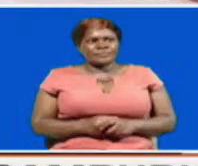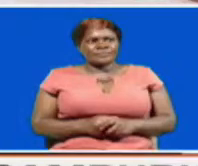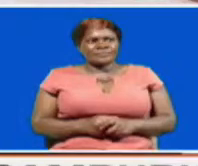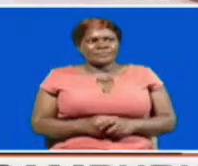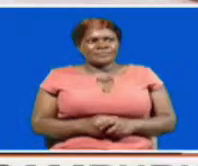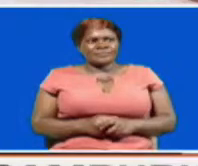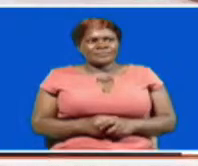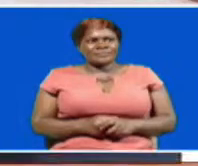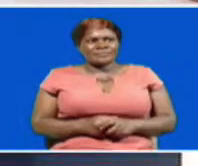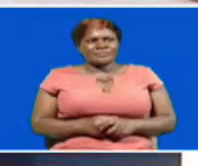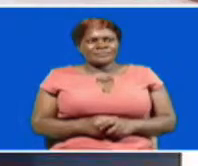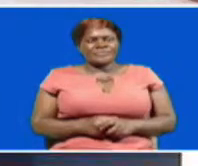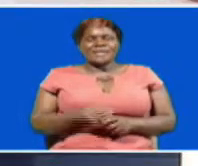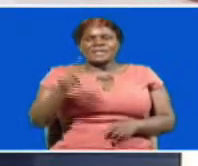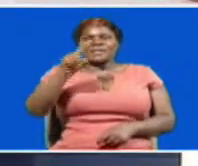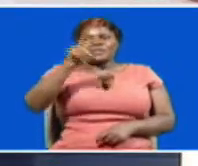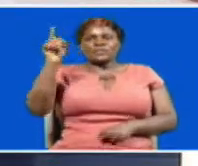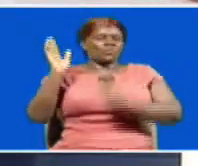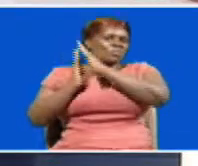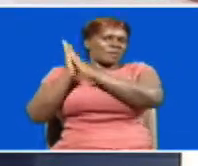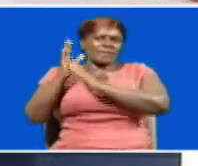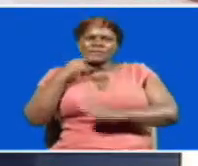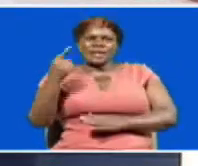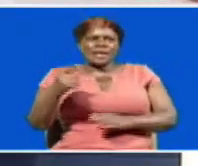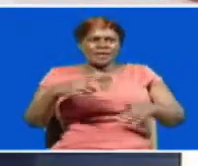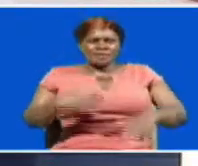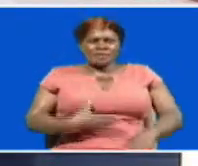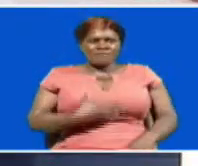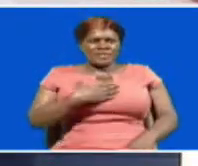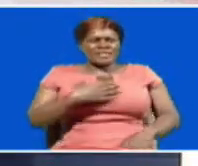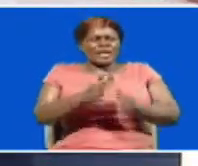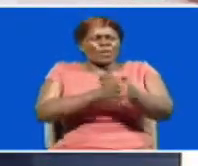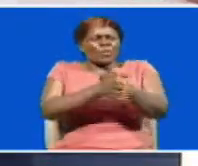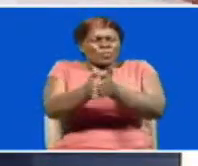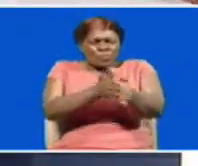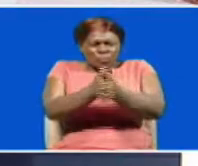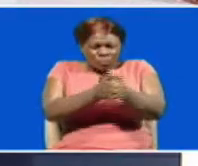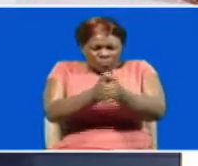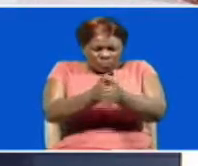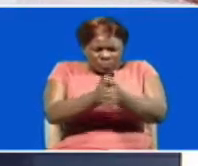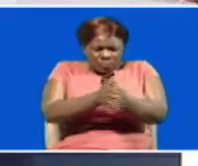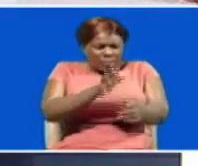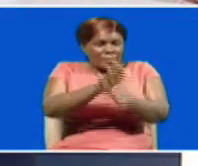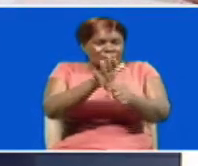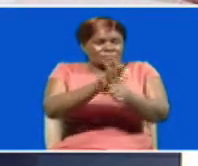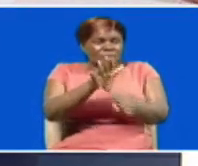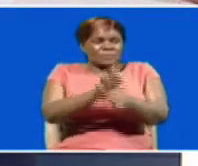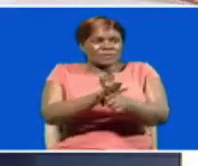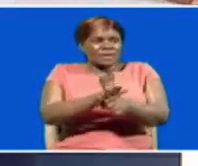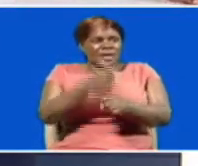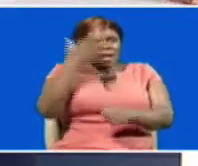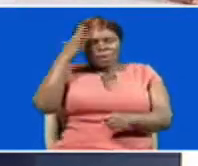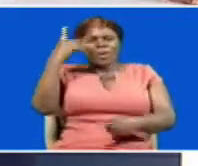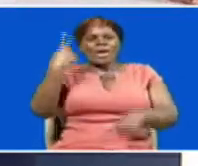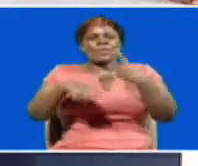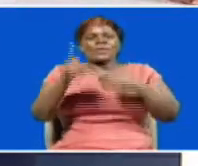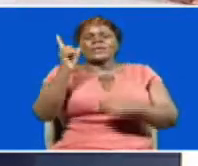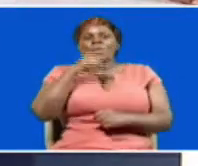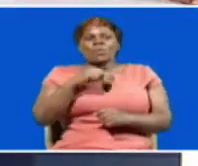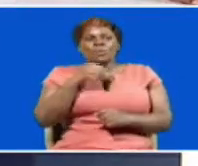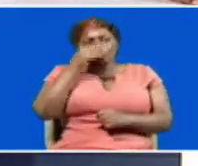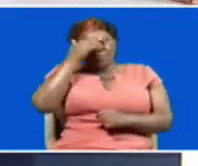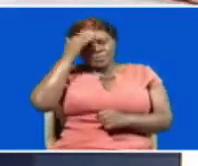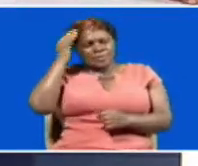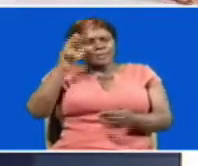Naam, dadangu Zubeda, umeniambia kwamba leo Kenya umechangamka kweli. Umechangamka kweli kweli. Sijui sasa mshindi atakuwa nani.